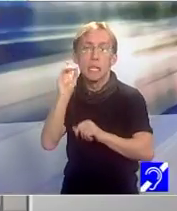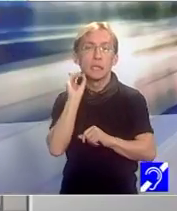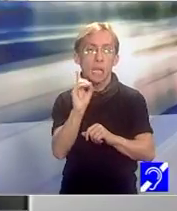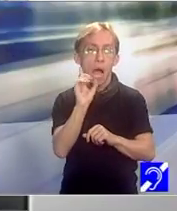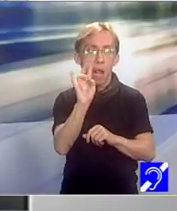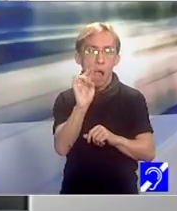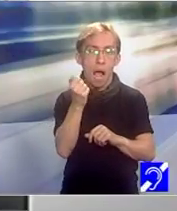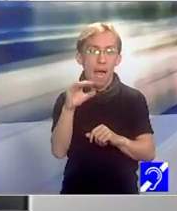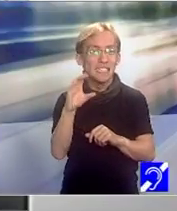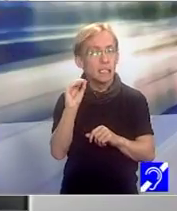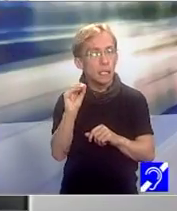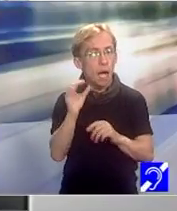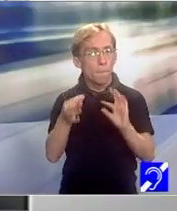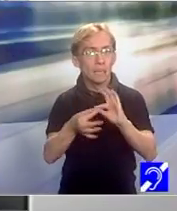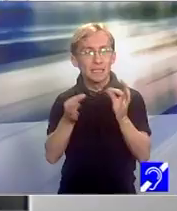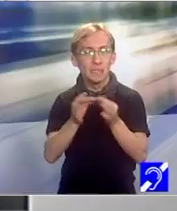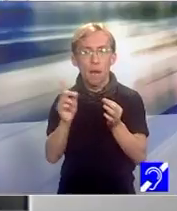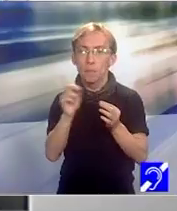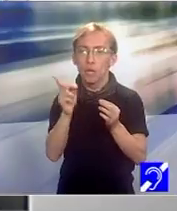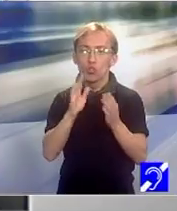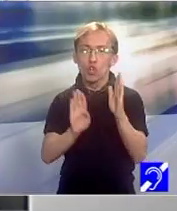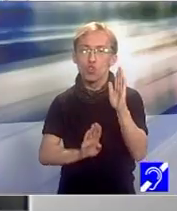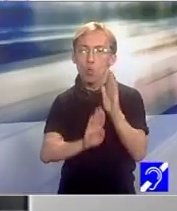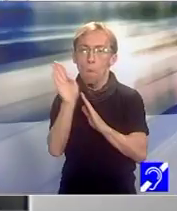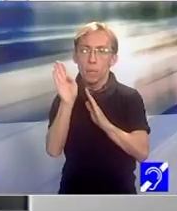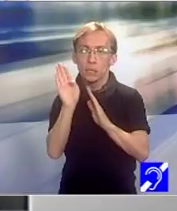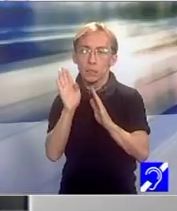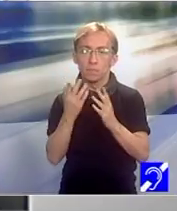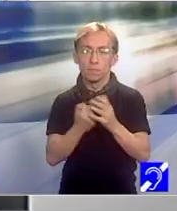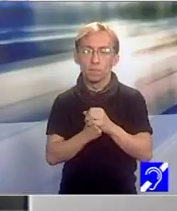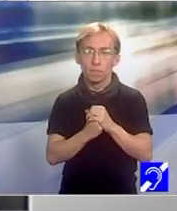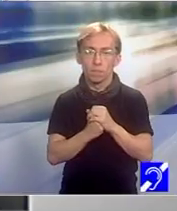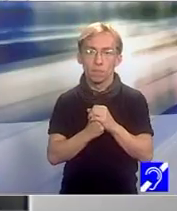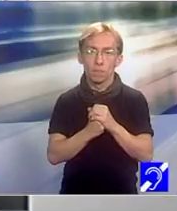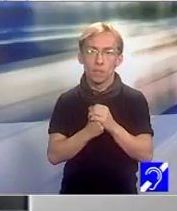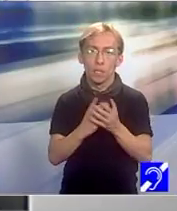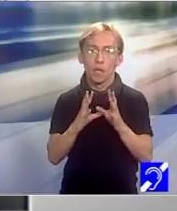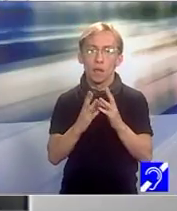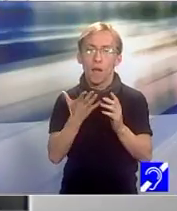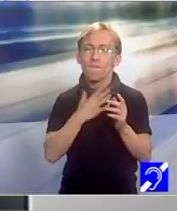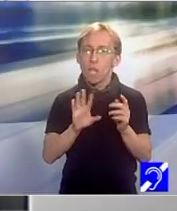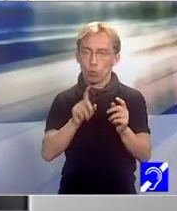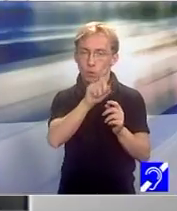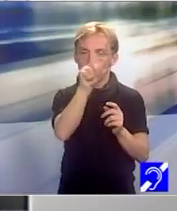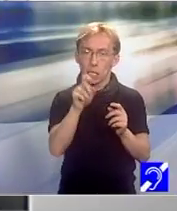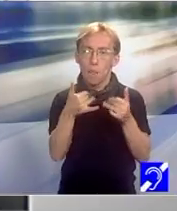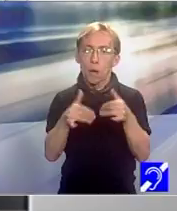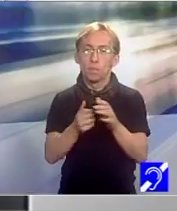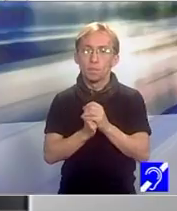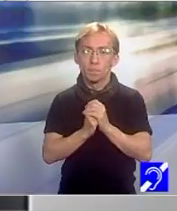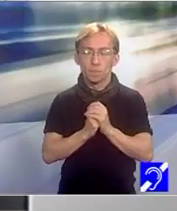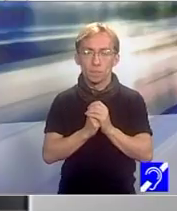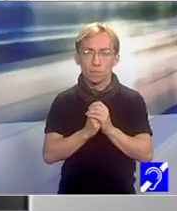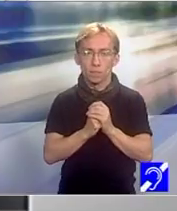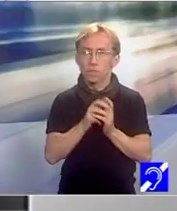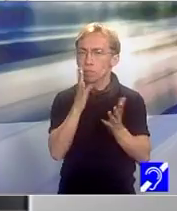îl dă incompetența unor autorități care lasă familia ca fiind unic gestionar al acestei situații. Vreau să te întreb acum. Adesea se